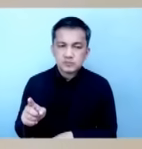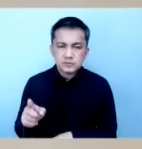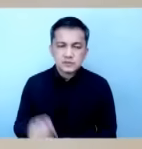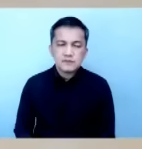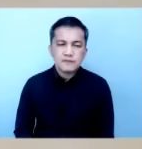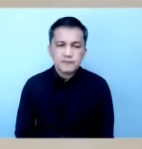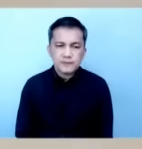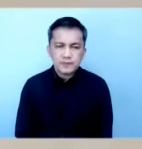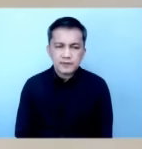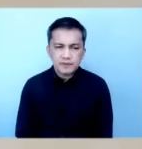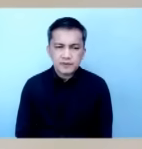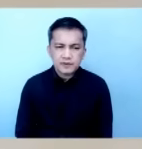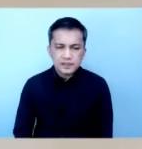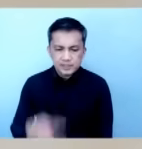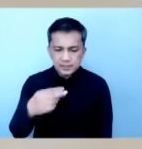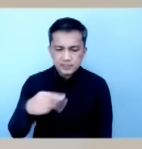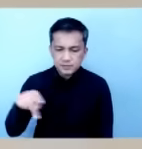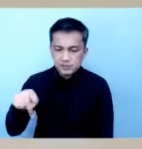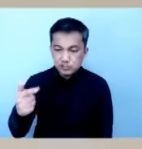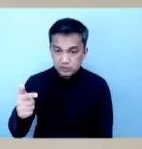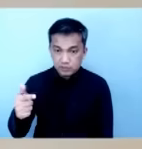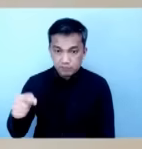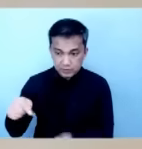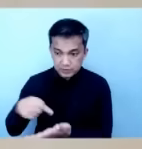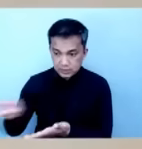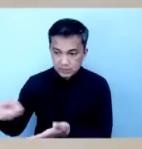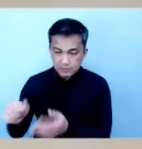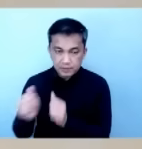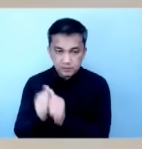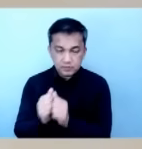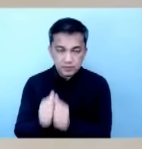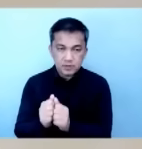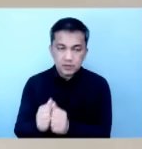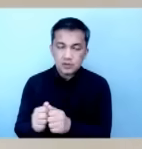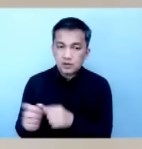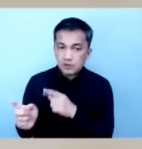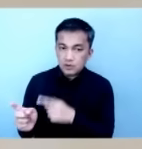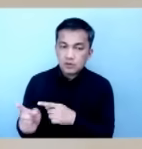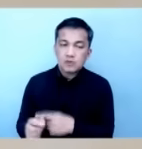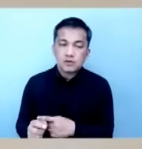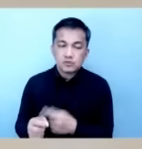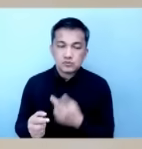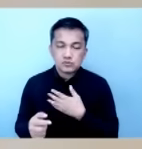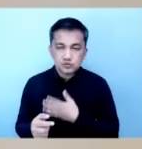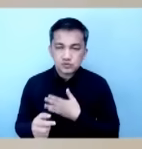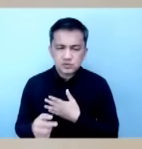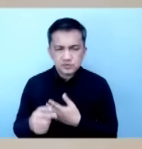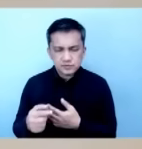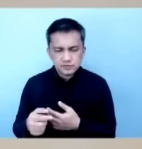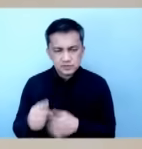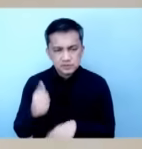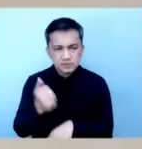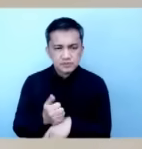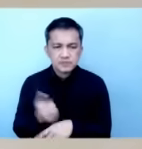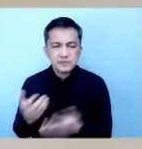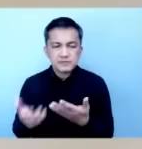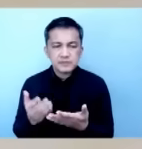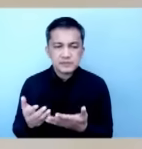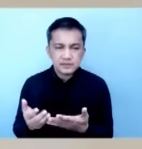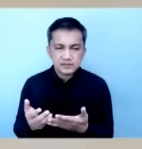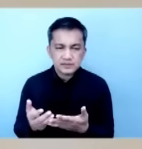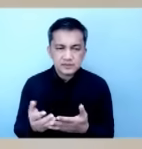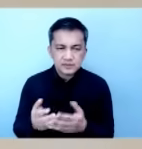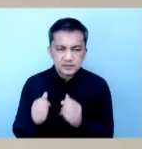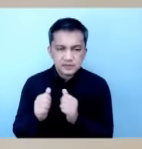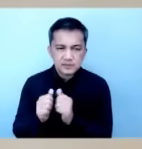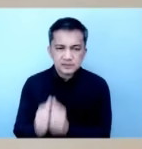si HPG po ay binayaran nila para mag-escort sa kanila because gusto namin niyang i-establish. Baka naman po, nakasabay lang yung